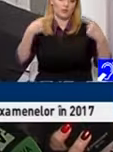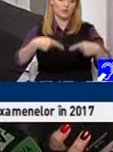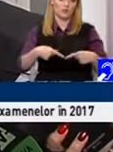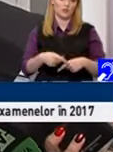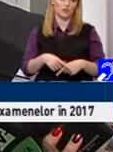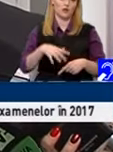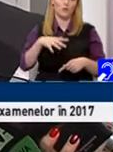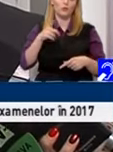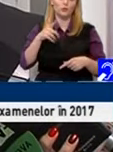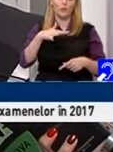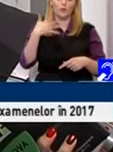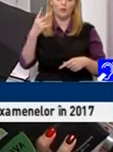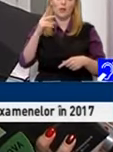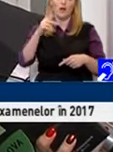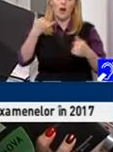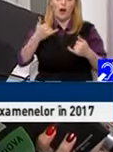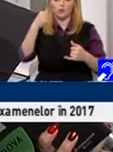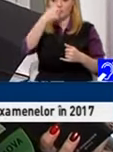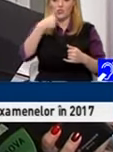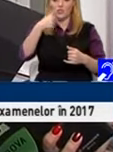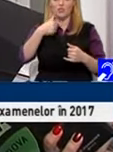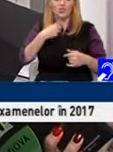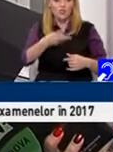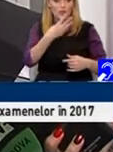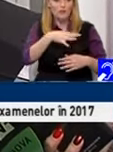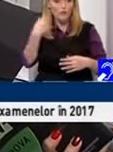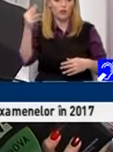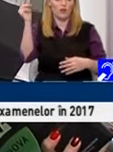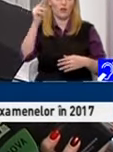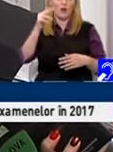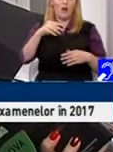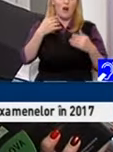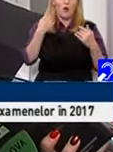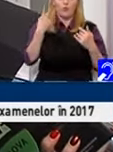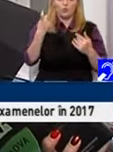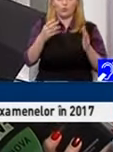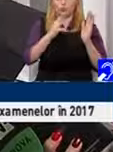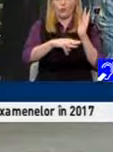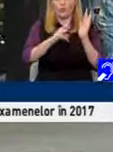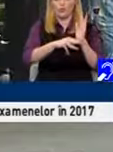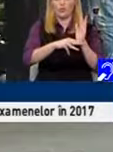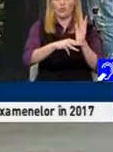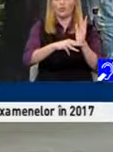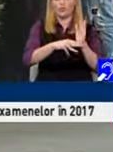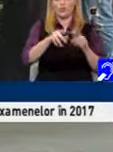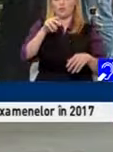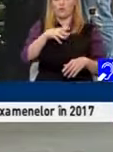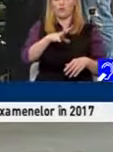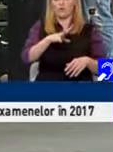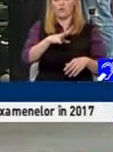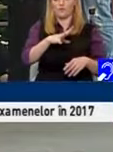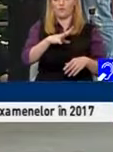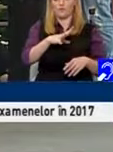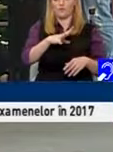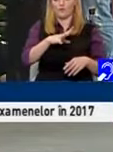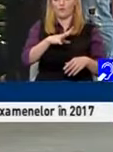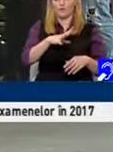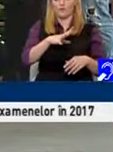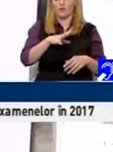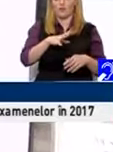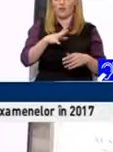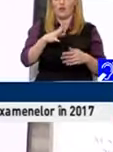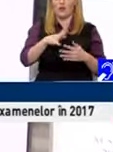numerilor celor care optează pentru examenul fizică, în care în acest an au avut doar 180 de candidați, ceea ce